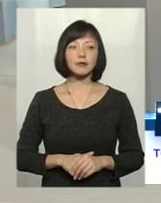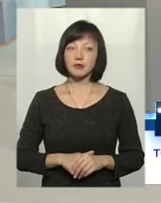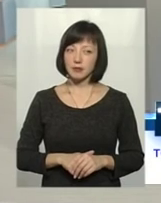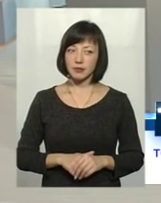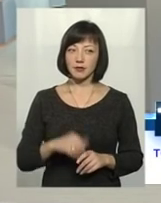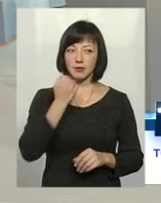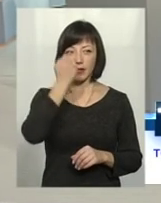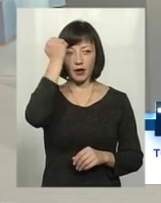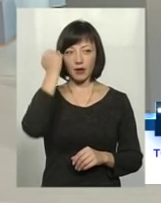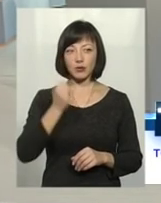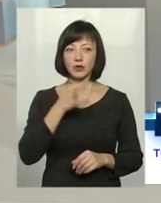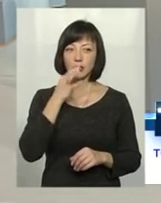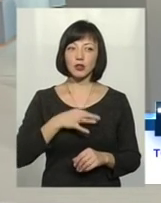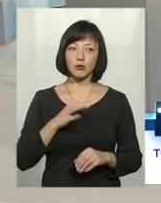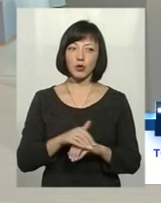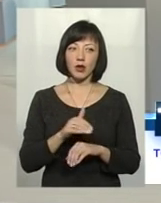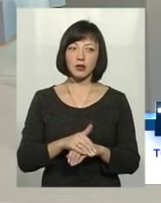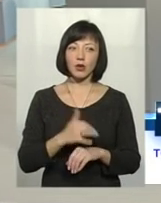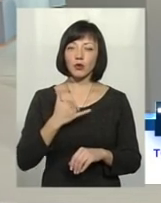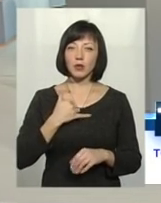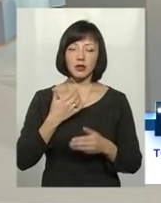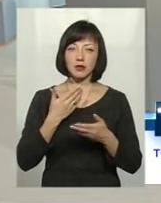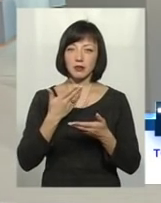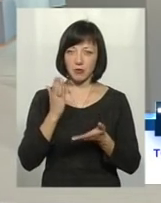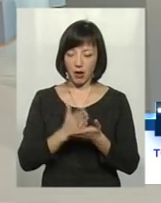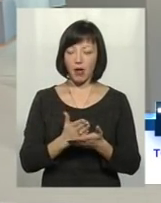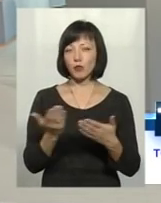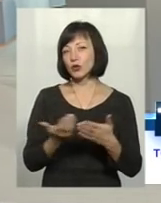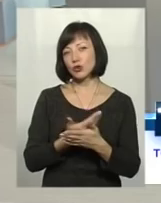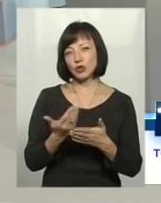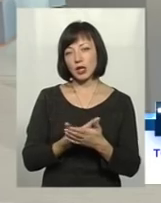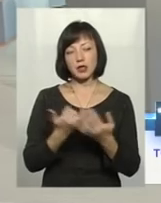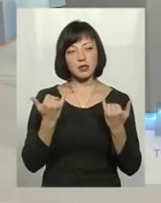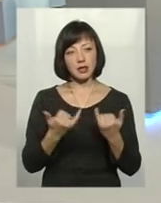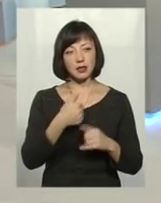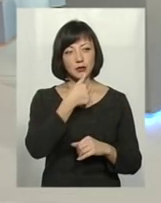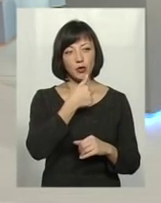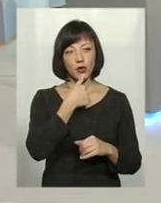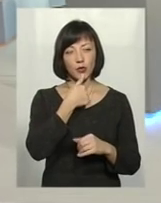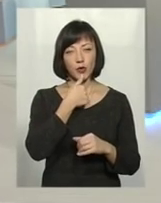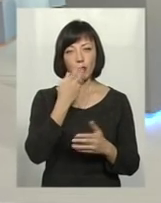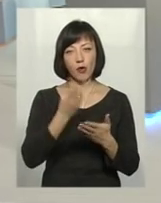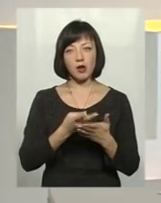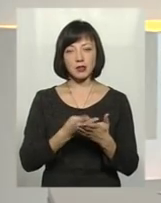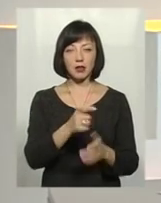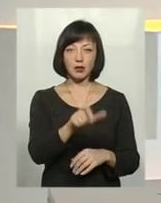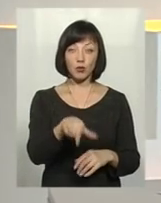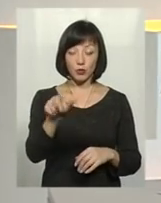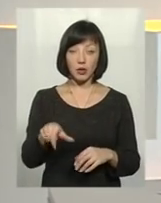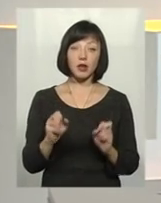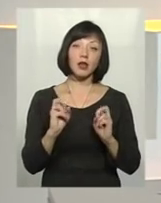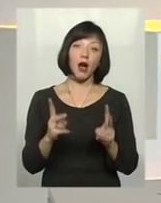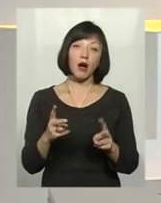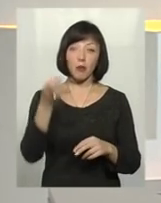Дякую. Скажіть, будь ласка, ми, власне, маємо сюжет, зараз спробуємо його показати глядачам,